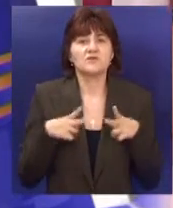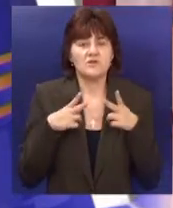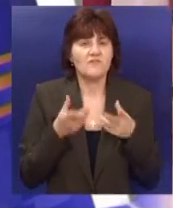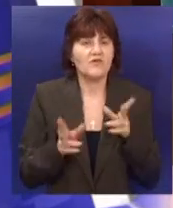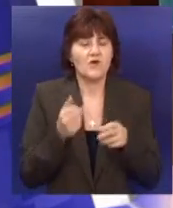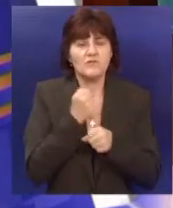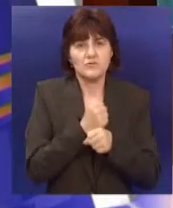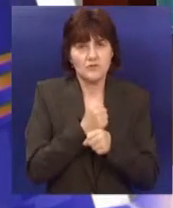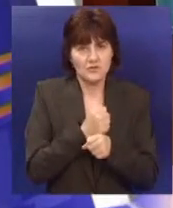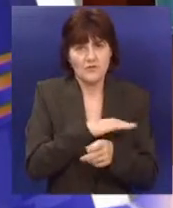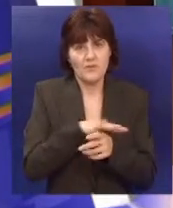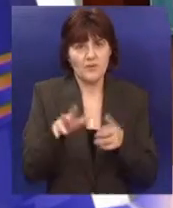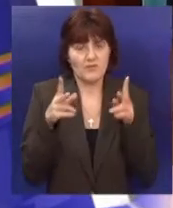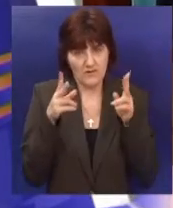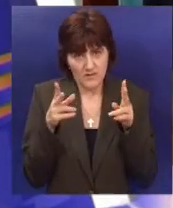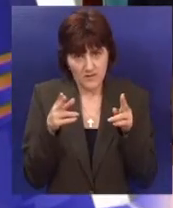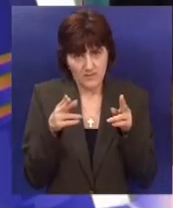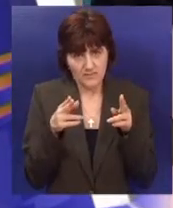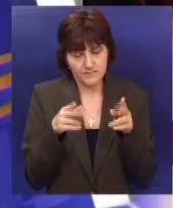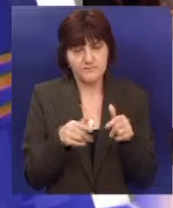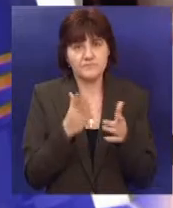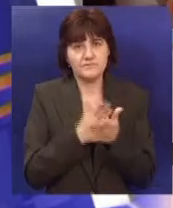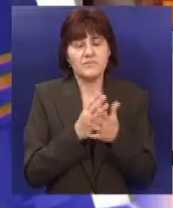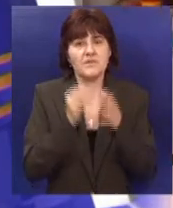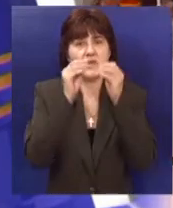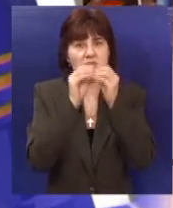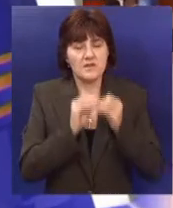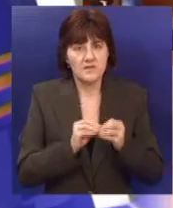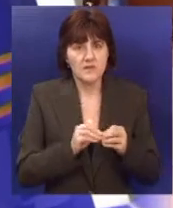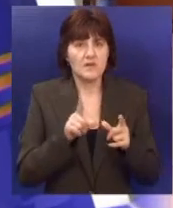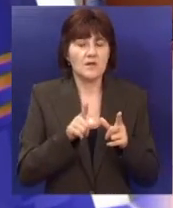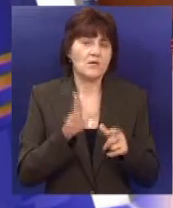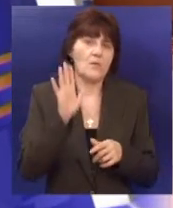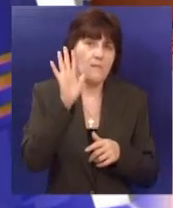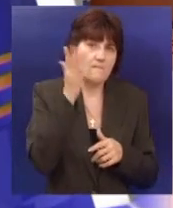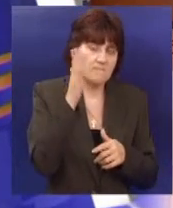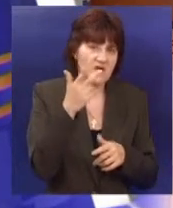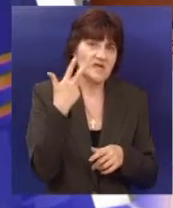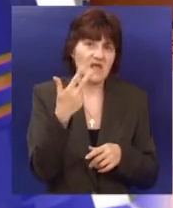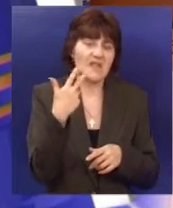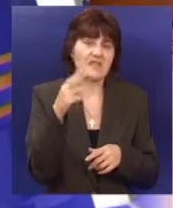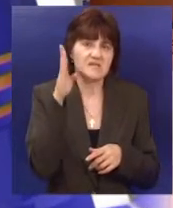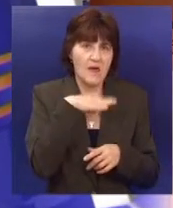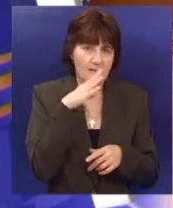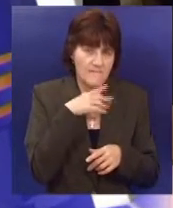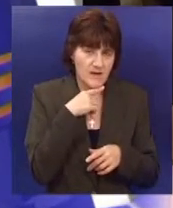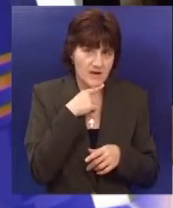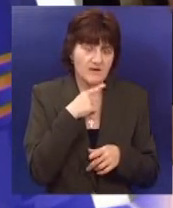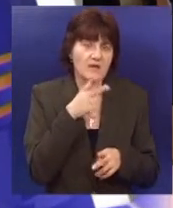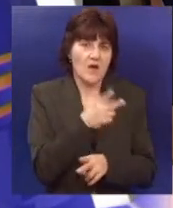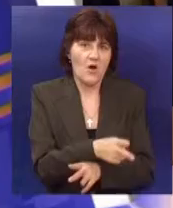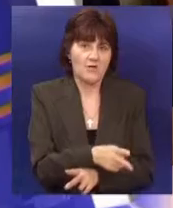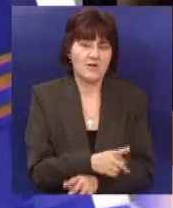su neophodan sastojak prevencije oboljenja od raka. Centralna manifestacija biće organizovana u petak 30. marta u atriumu